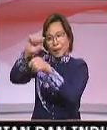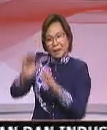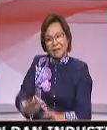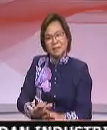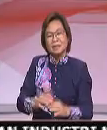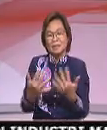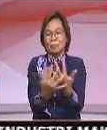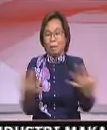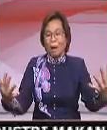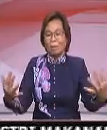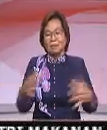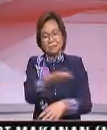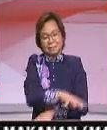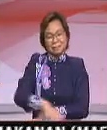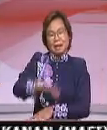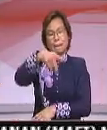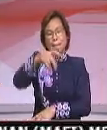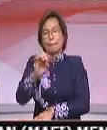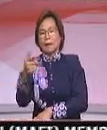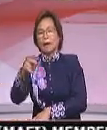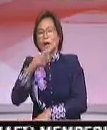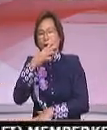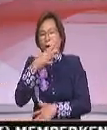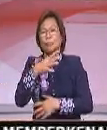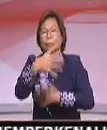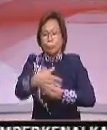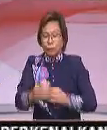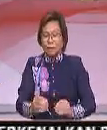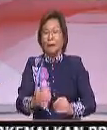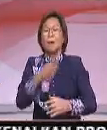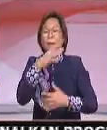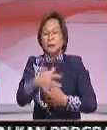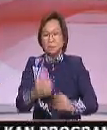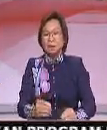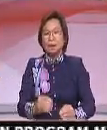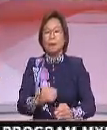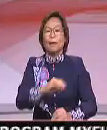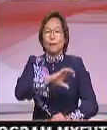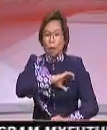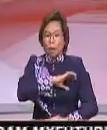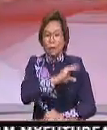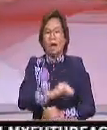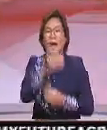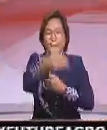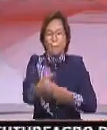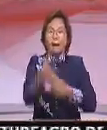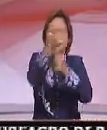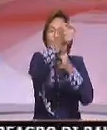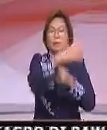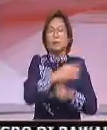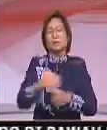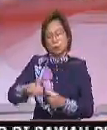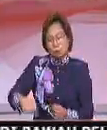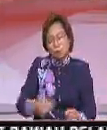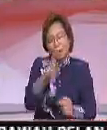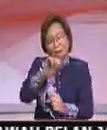barisan hadapan sekitar pekan iaitu Ibu Pejabat Polis Daerah, Hospital, Balai Pemba dan Camp Regiment 505 Sungai